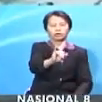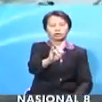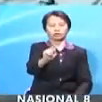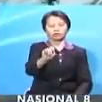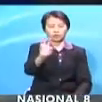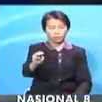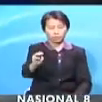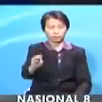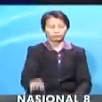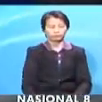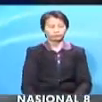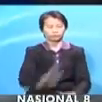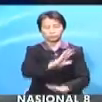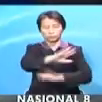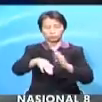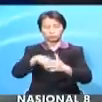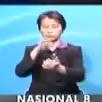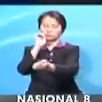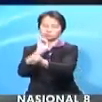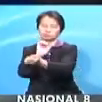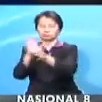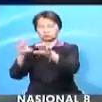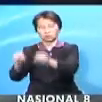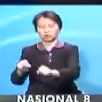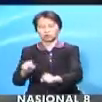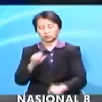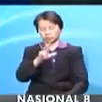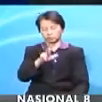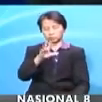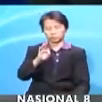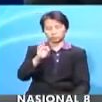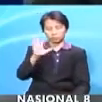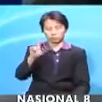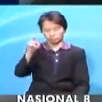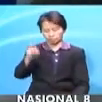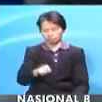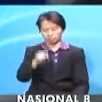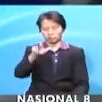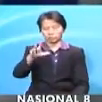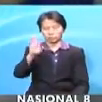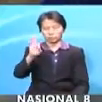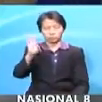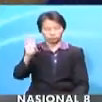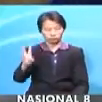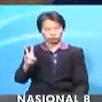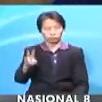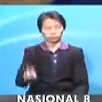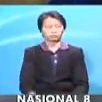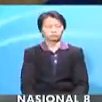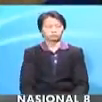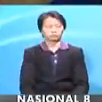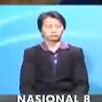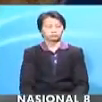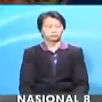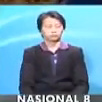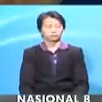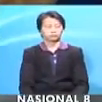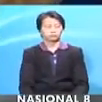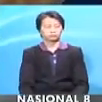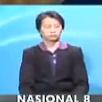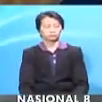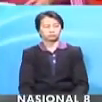ke semua suspek ditahan mengikut season 395 palang 397 Canon kesiksa